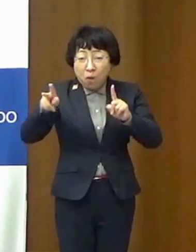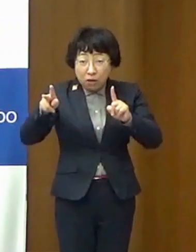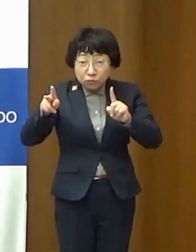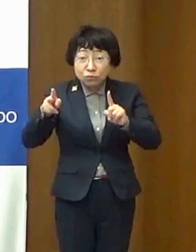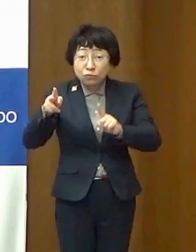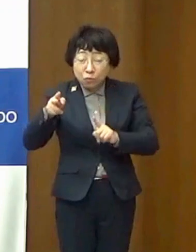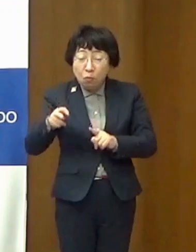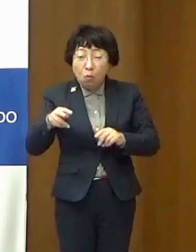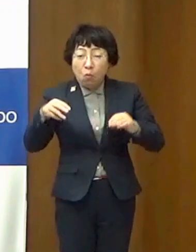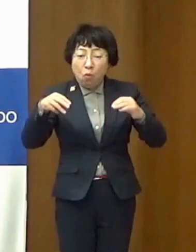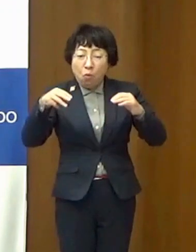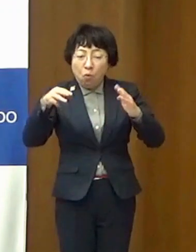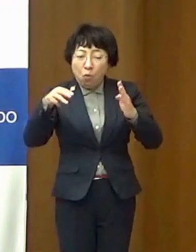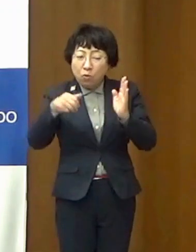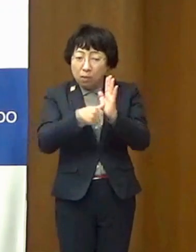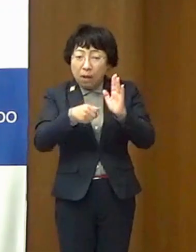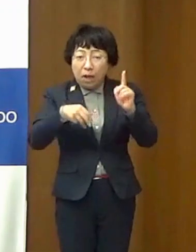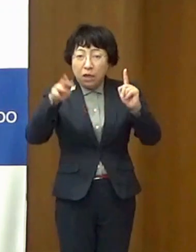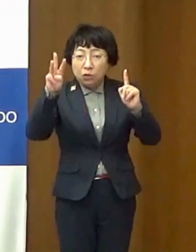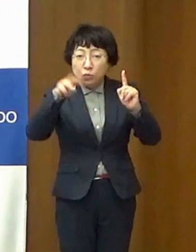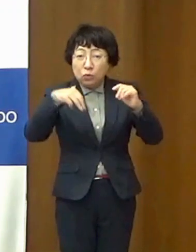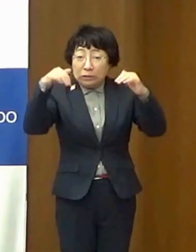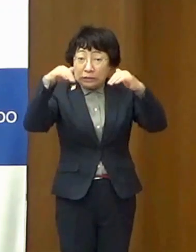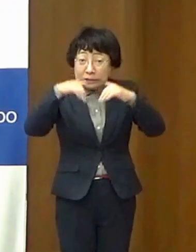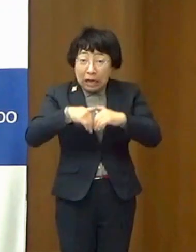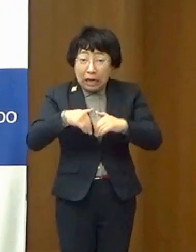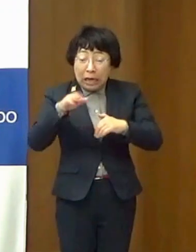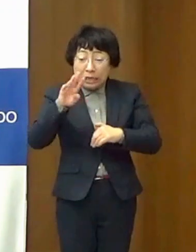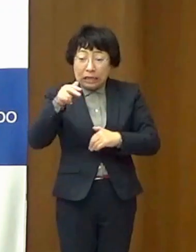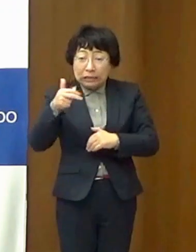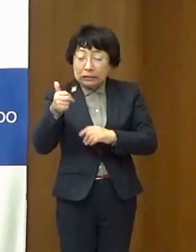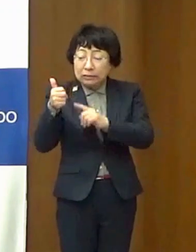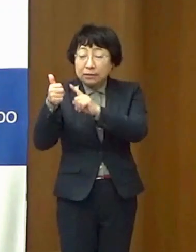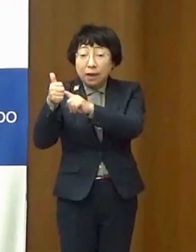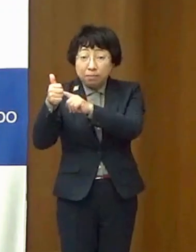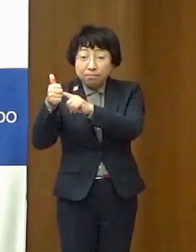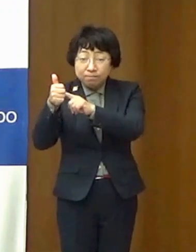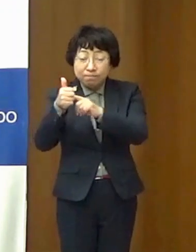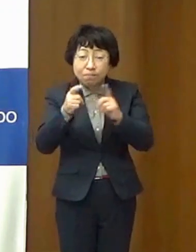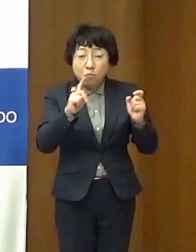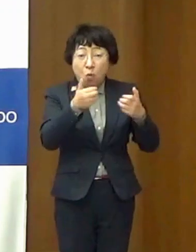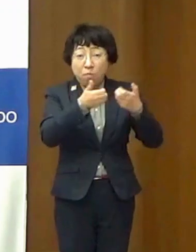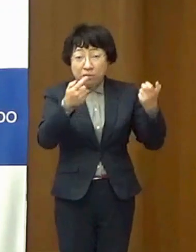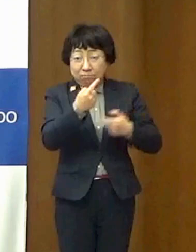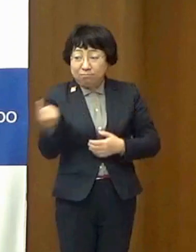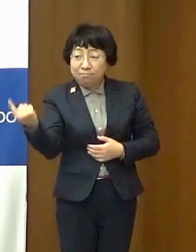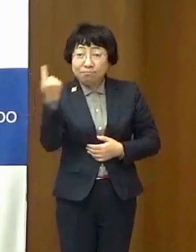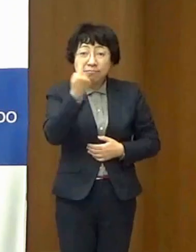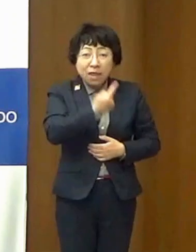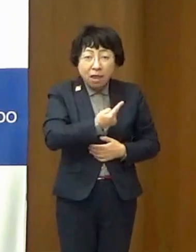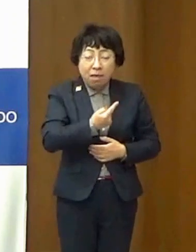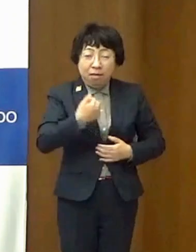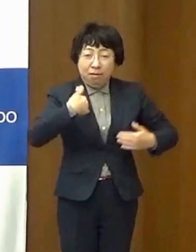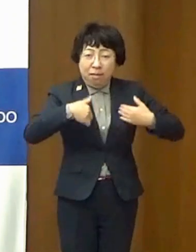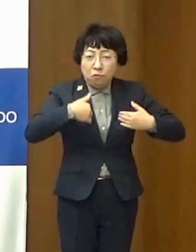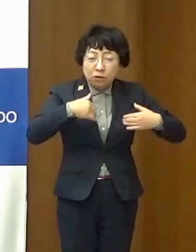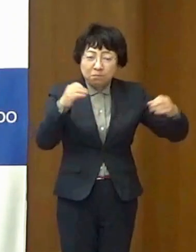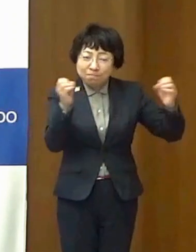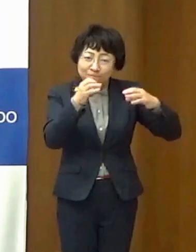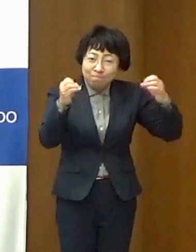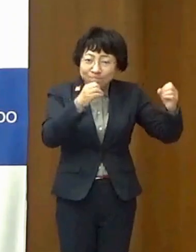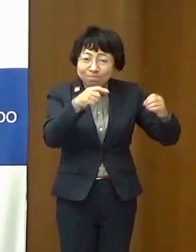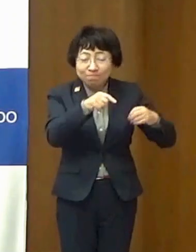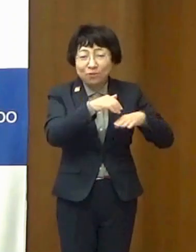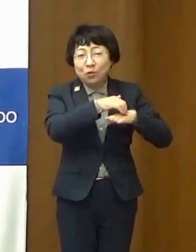ズの杉谷健さんが紋別競馬場に来場いただきまして、楽しいトークショーが予定を